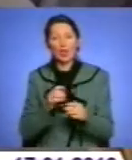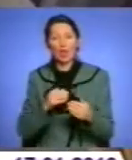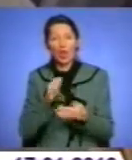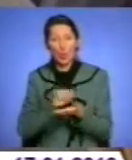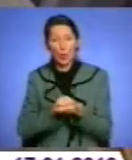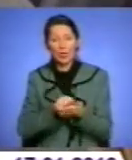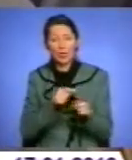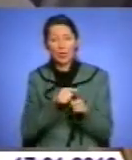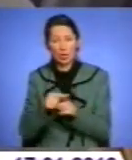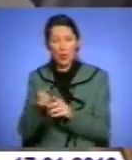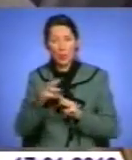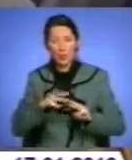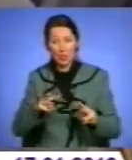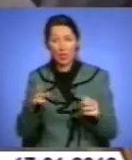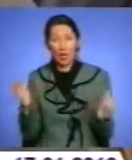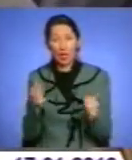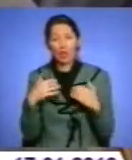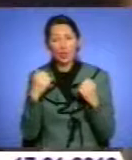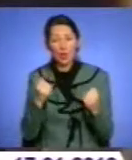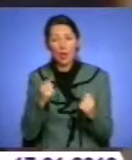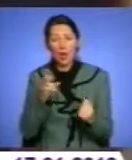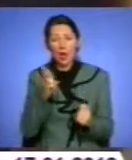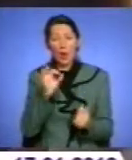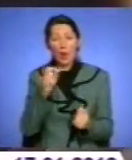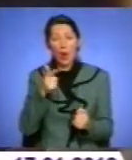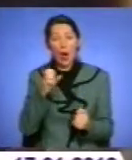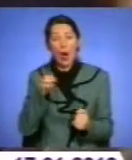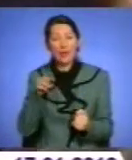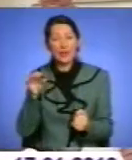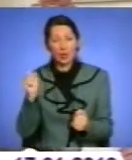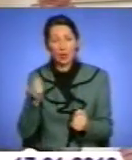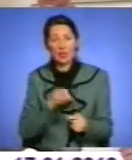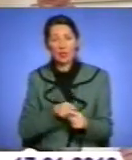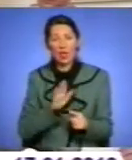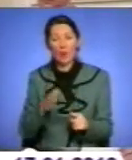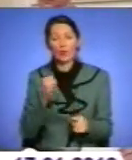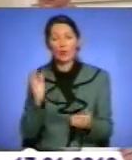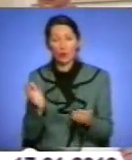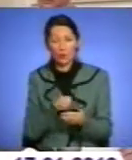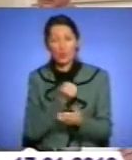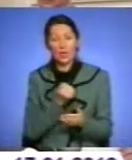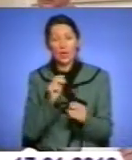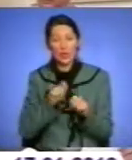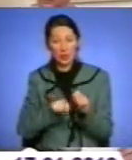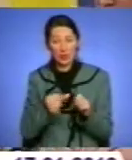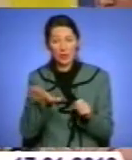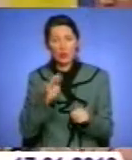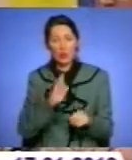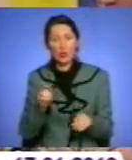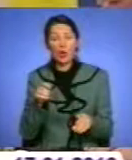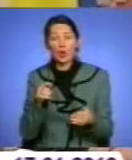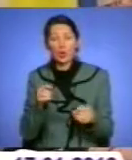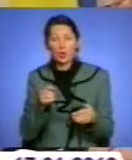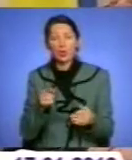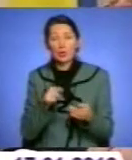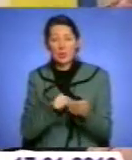міністра охорони здоров'я Раїси Богатирьової, це був вдалий експеримент, адже все було сконцентровано в одних руках. А МОЗ за цей час працювало над нормативною